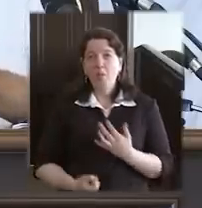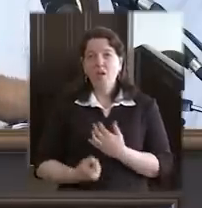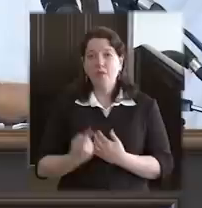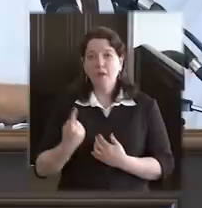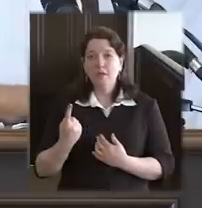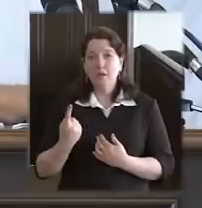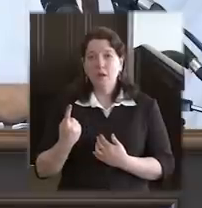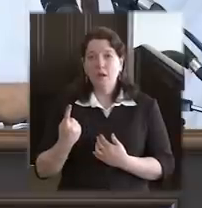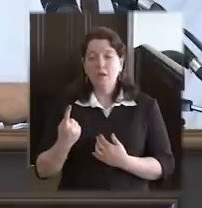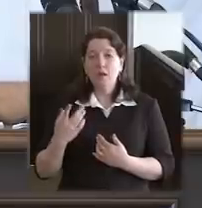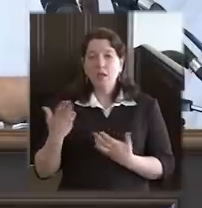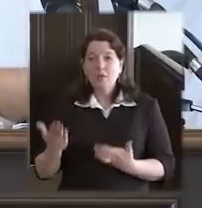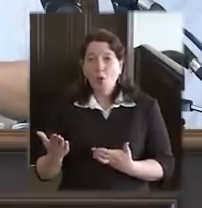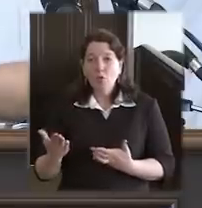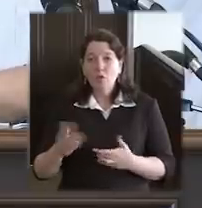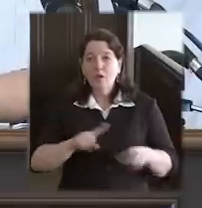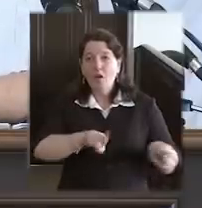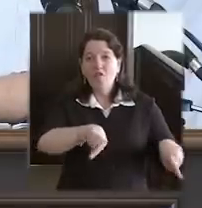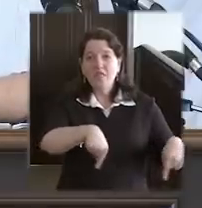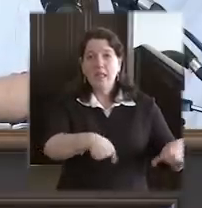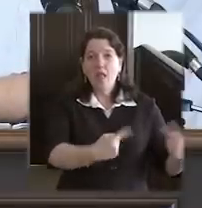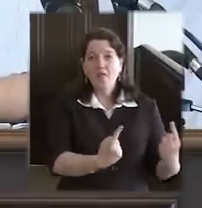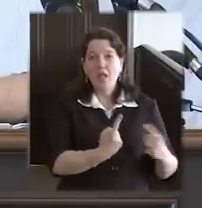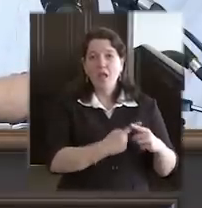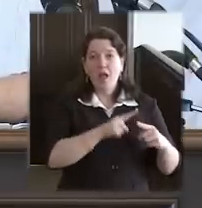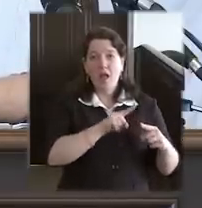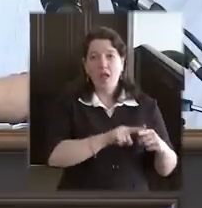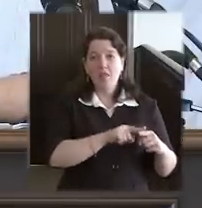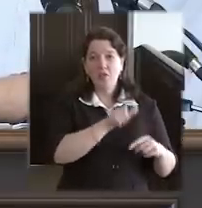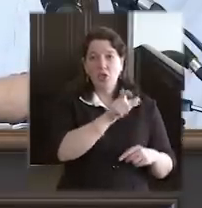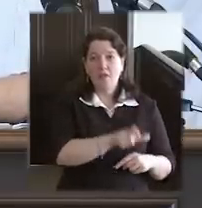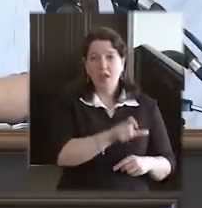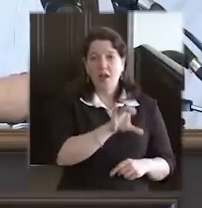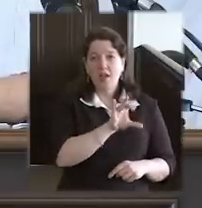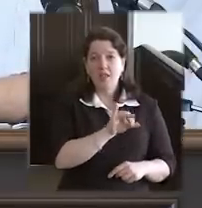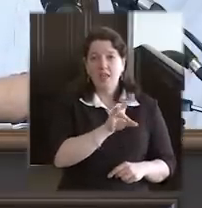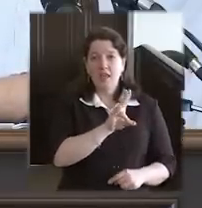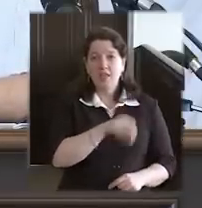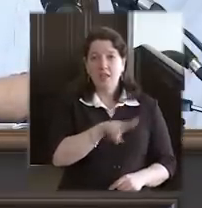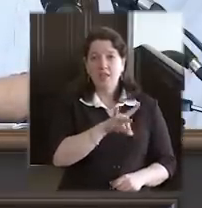день. Объяснений не требуется. Так Синедрион